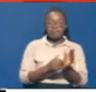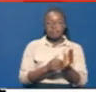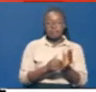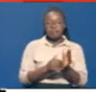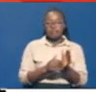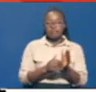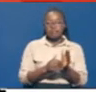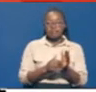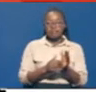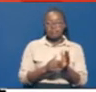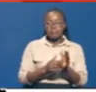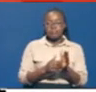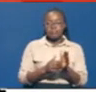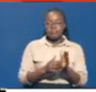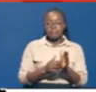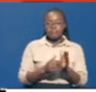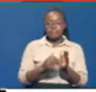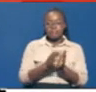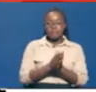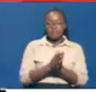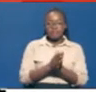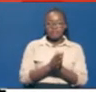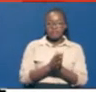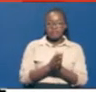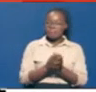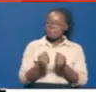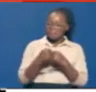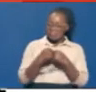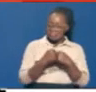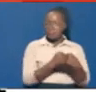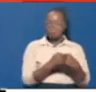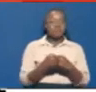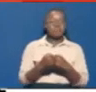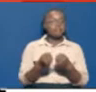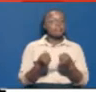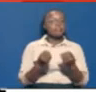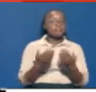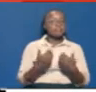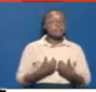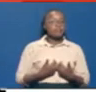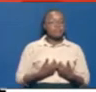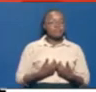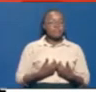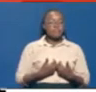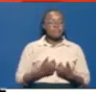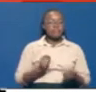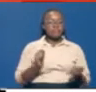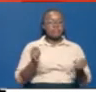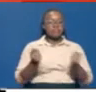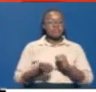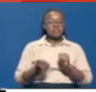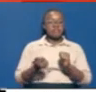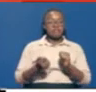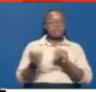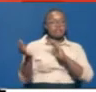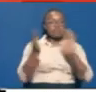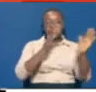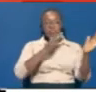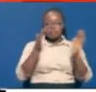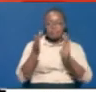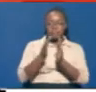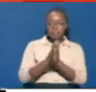ya Makueni imeweza kukabiliwa na baadhi ya changamoto kufuatia kubadilika kwa hali ya hewa katika